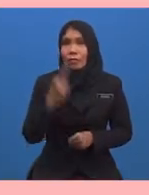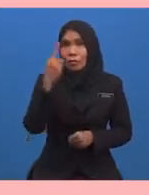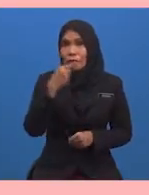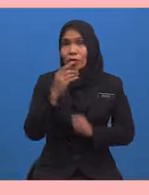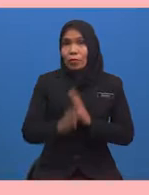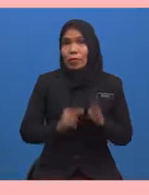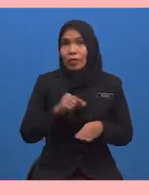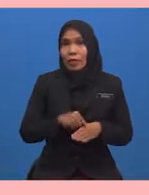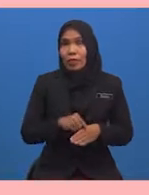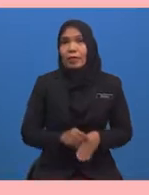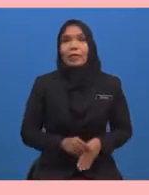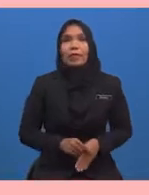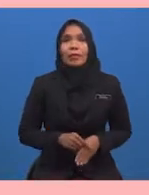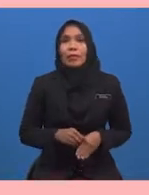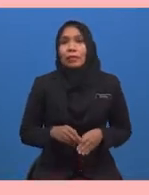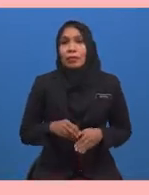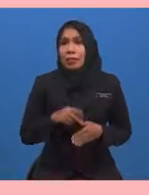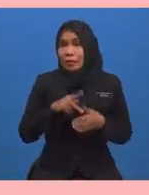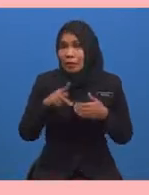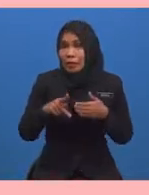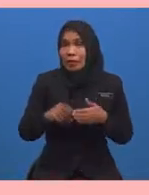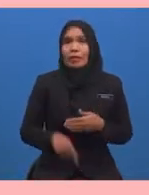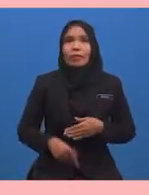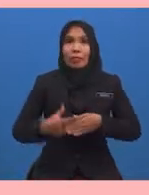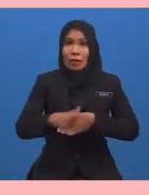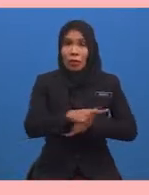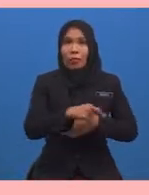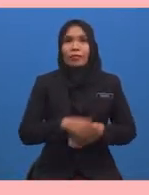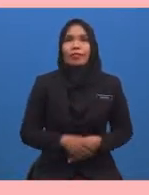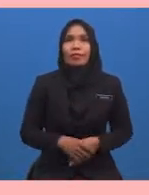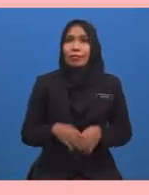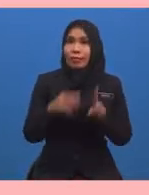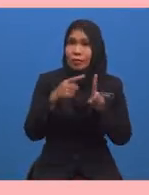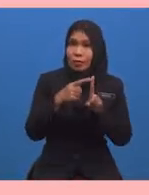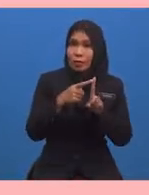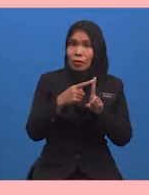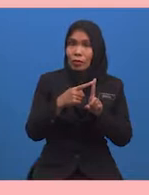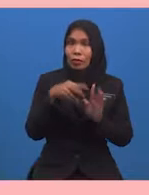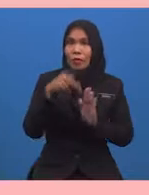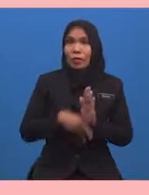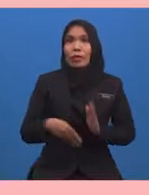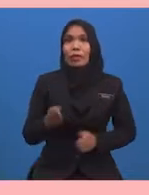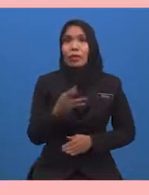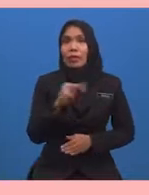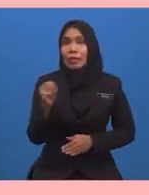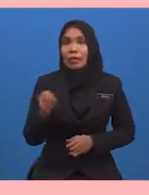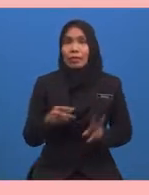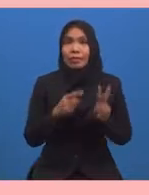Antara kepentingan pinggir laut ialah pertama, kegiatan perikanan,